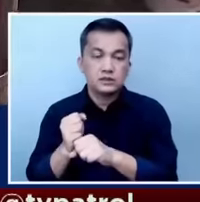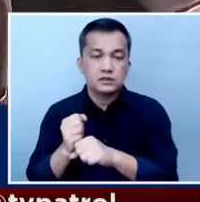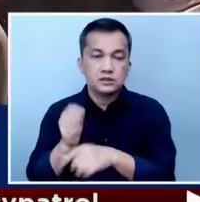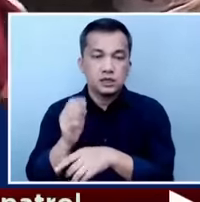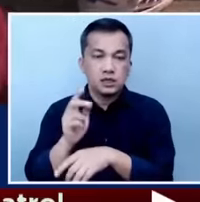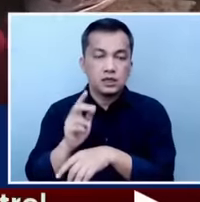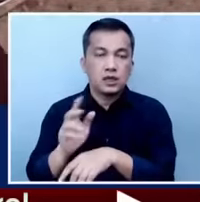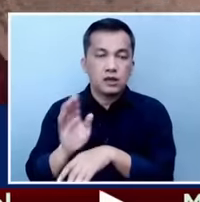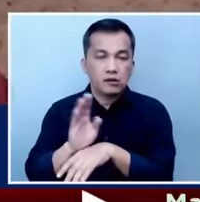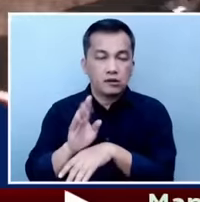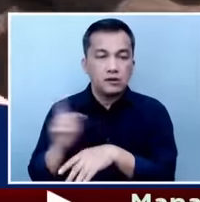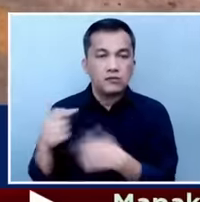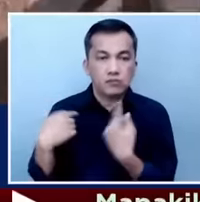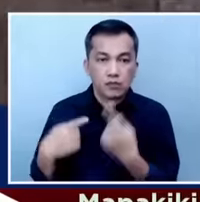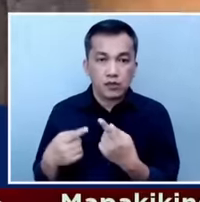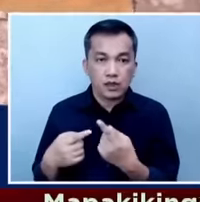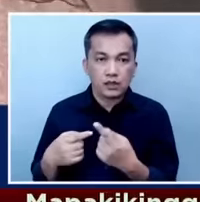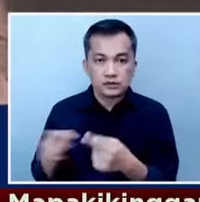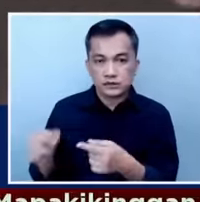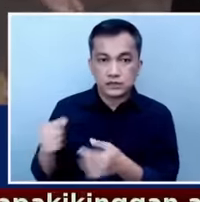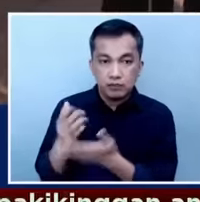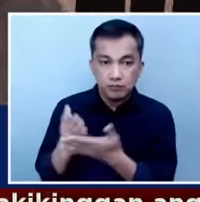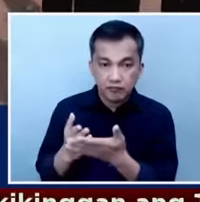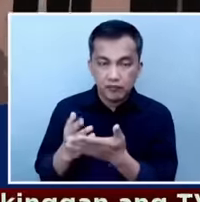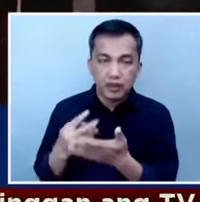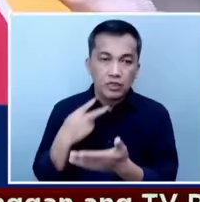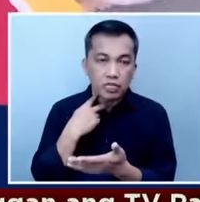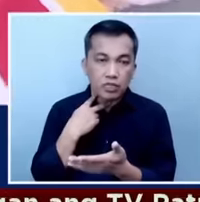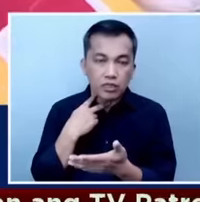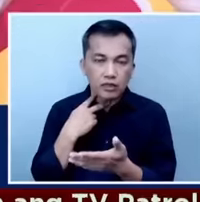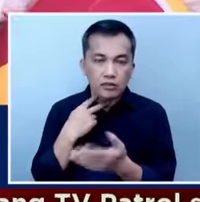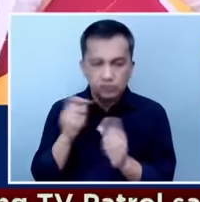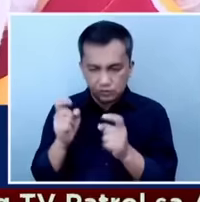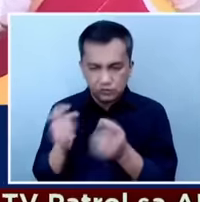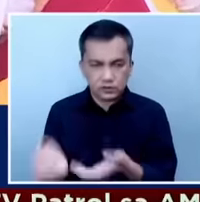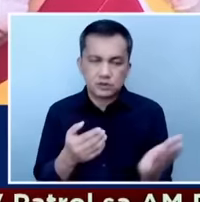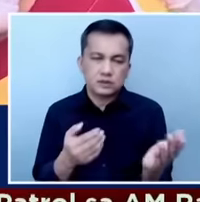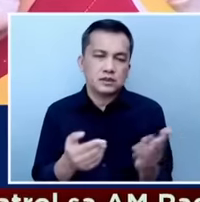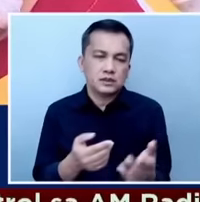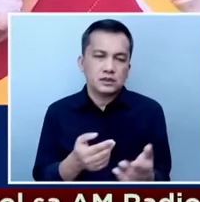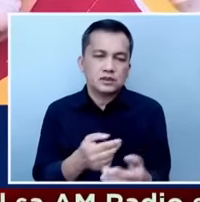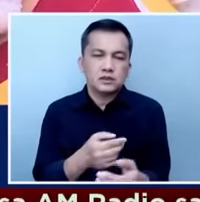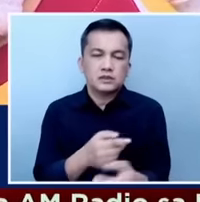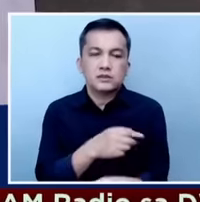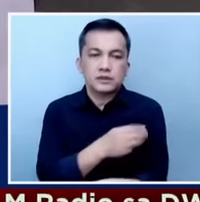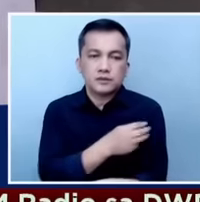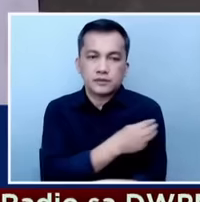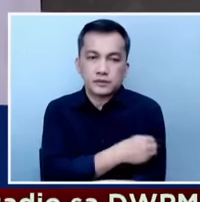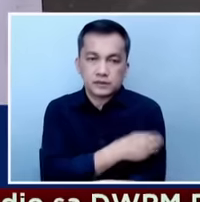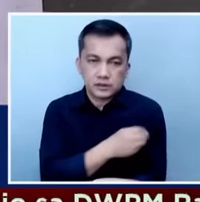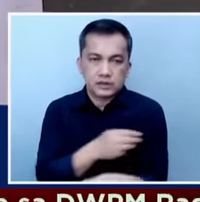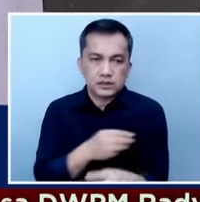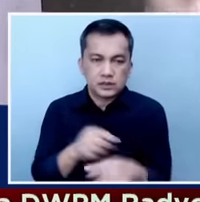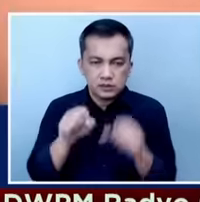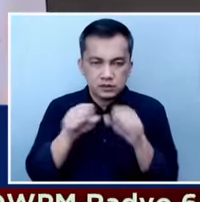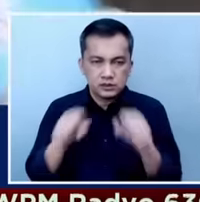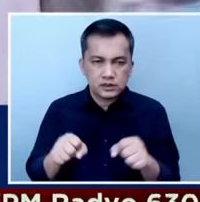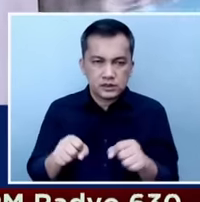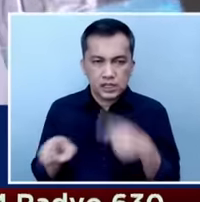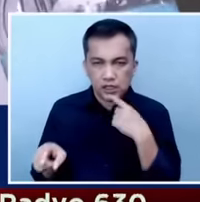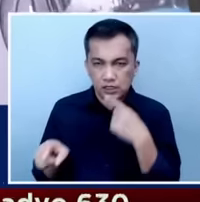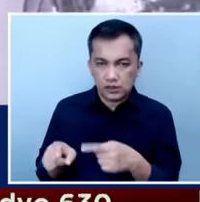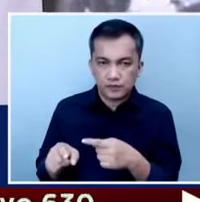ilang naipit sa komosyon at agad dinala sa mga medical station. Nasugatan din ang mamamasang si Joseph Cruz na